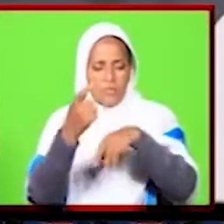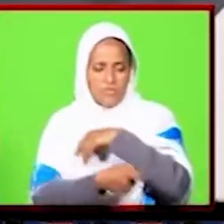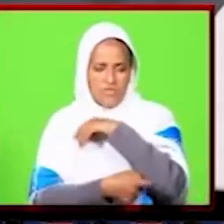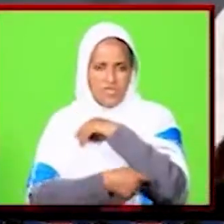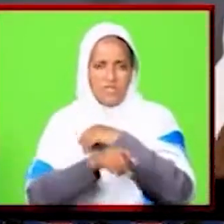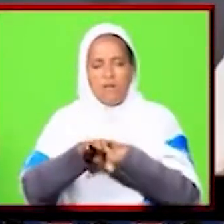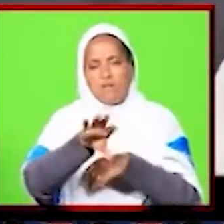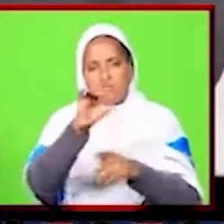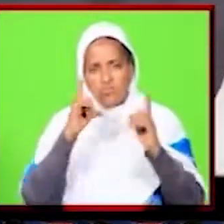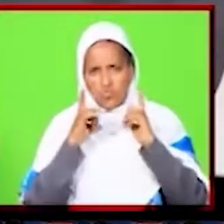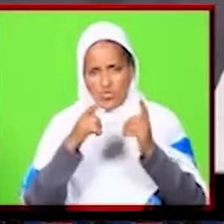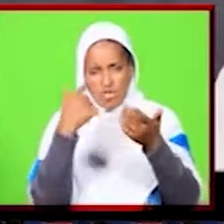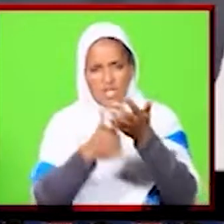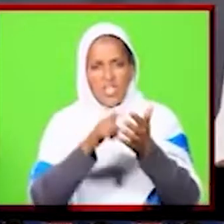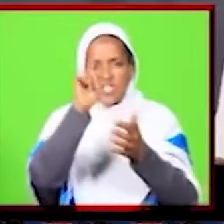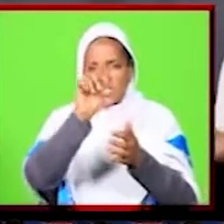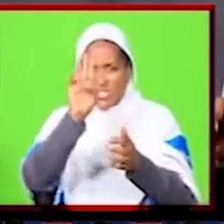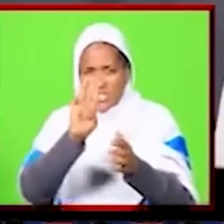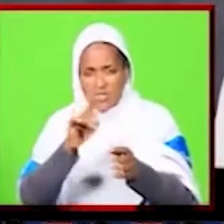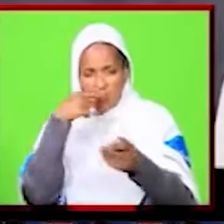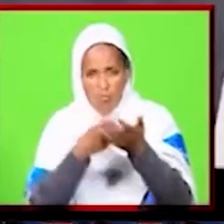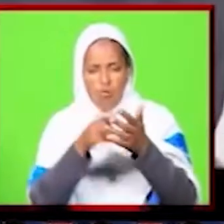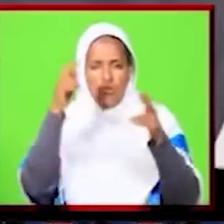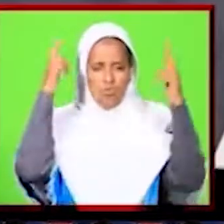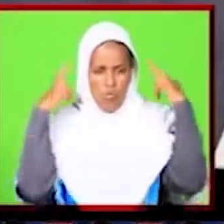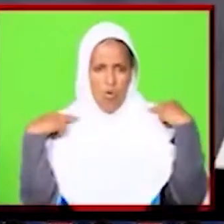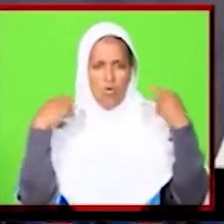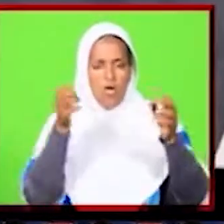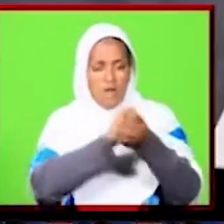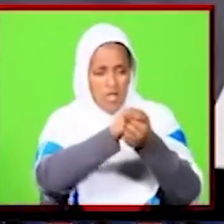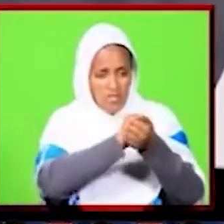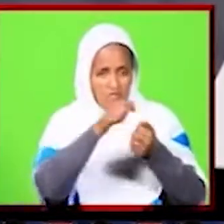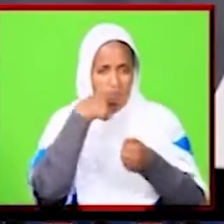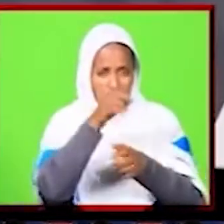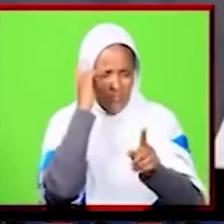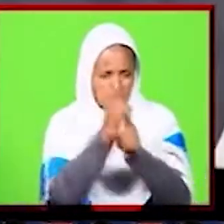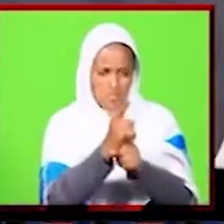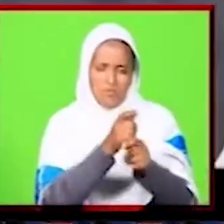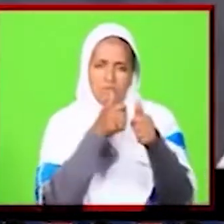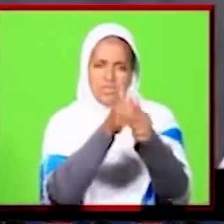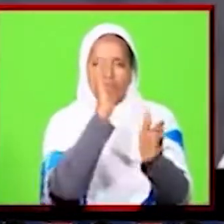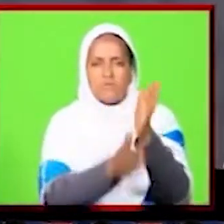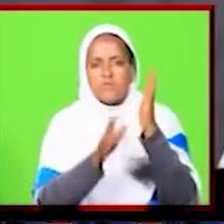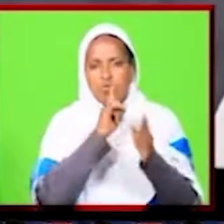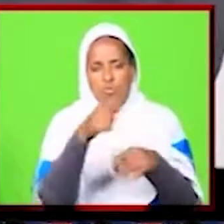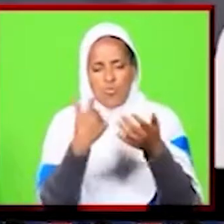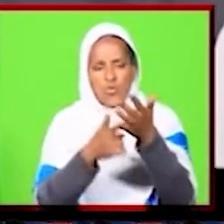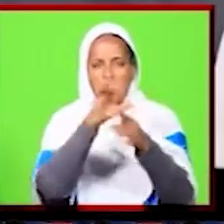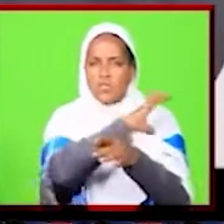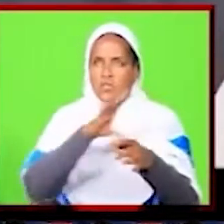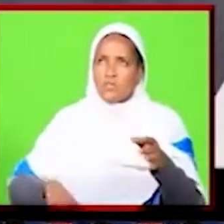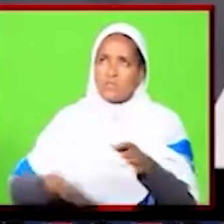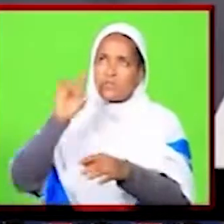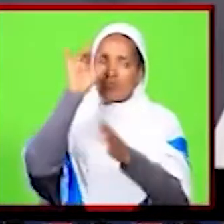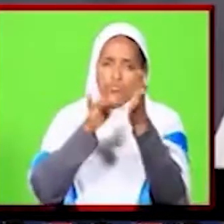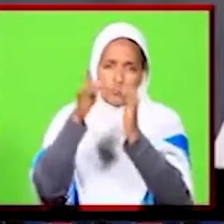የኖሩት። ስለዚህ ያ ንስር የተባሉ ሮማውያን መጥተው እንደሚያጠፏቸው እንደተነገረው በዛው መንገድ ነው የተፈጸመባቸው። እንዲሁም መድኃኒታችን ኢየሱስ